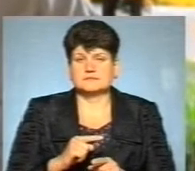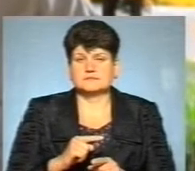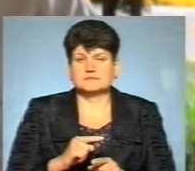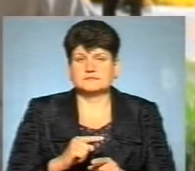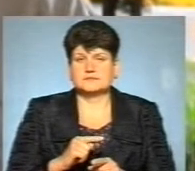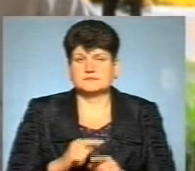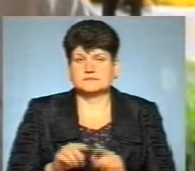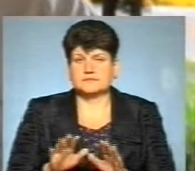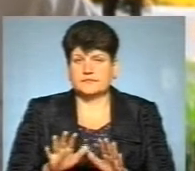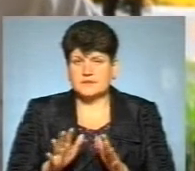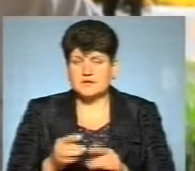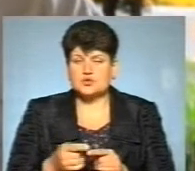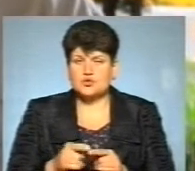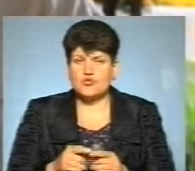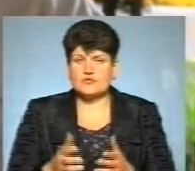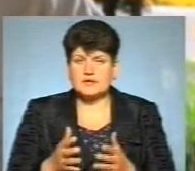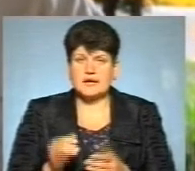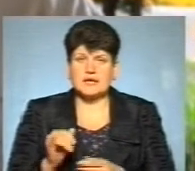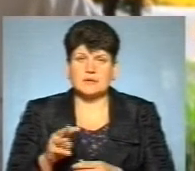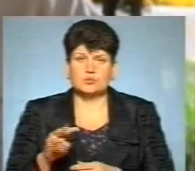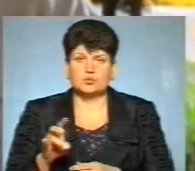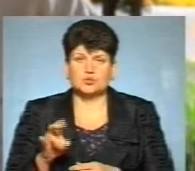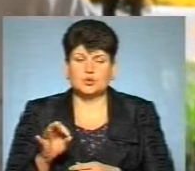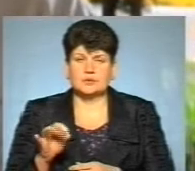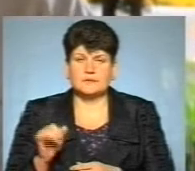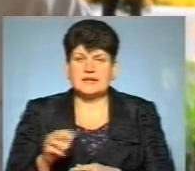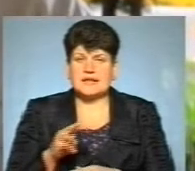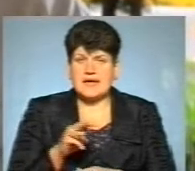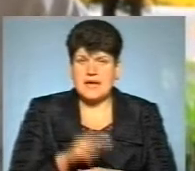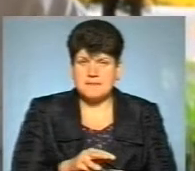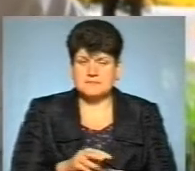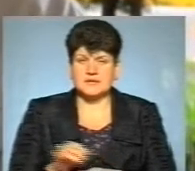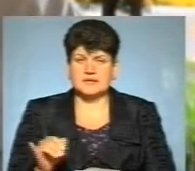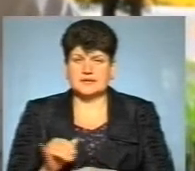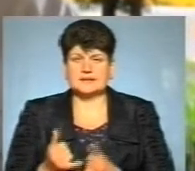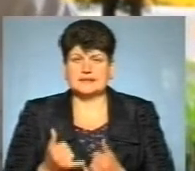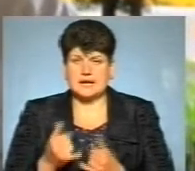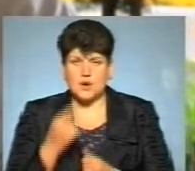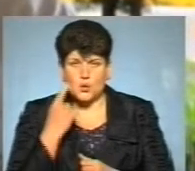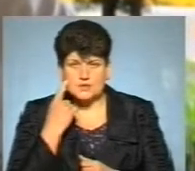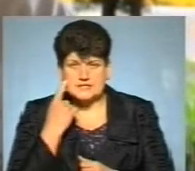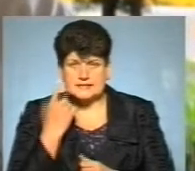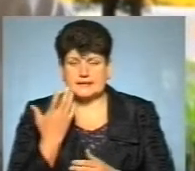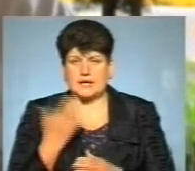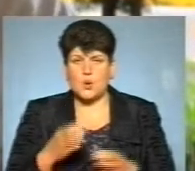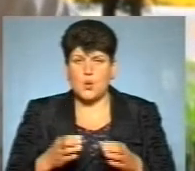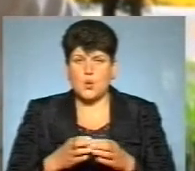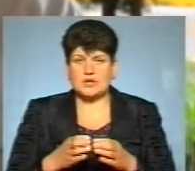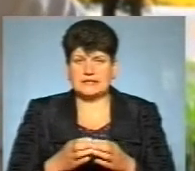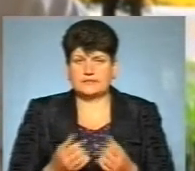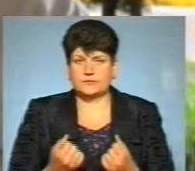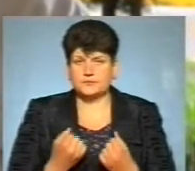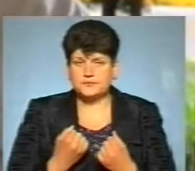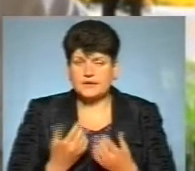при цьому визначаються імуноглобуліни М, і для оцінки колективного імунітету,